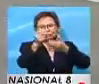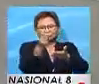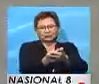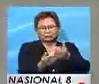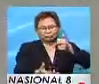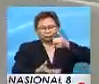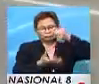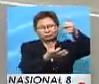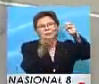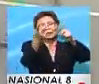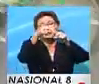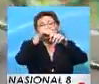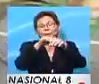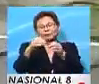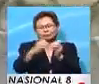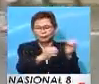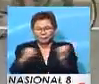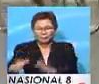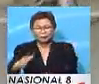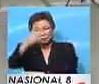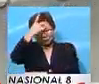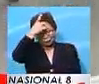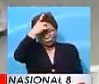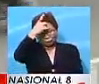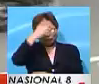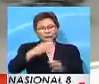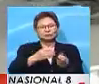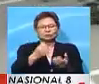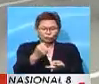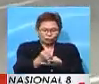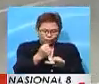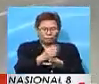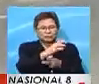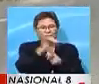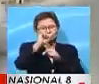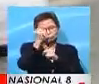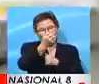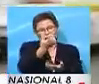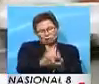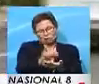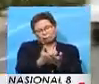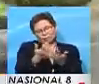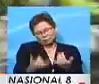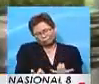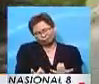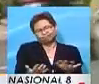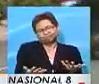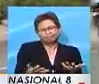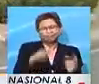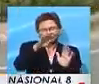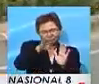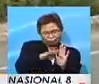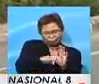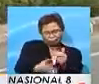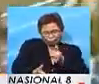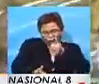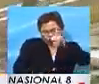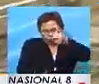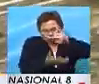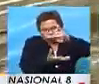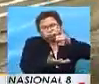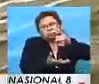penganjur jelas Datuk lokman selain atas dasar penjimatan dan situasi ekonomi semasa pengurangan pemberian Ger